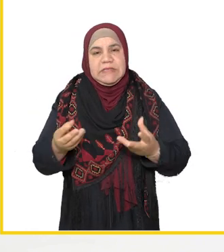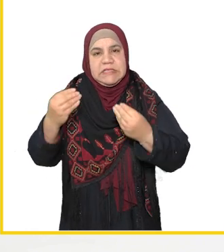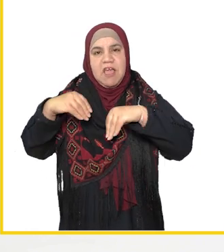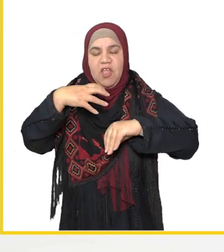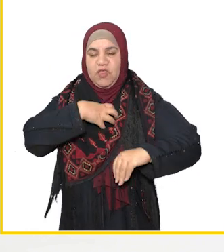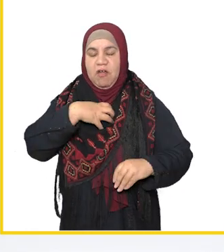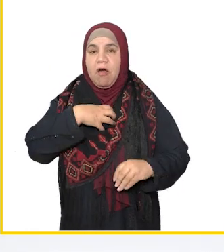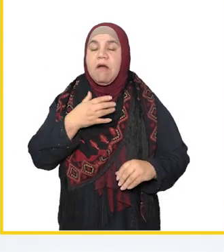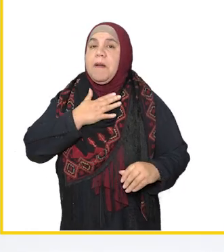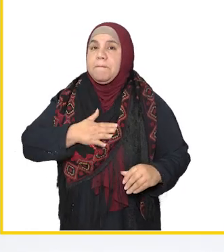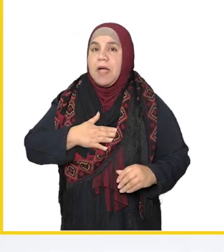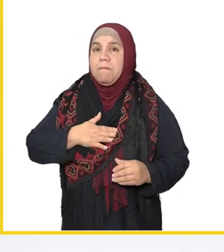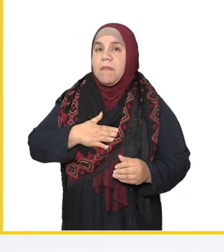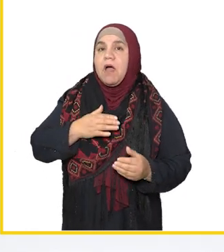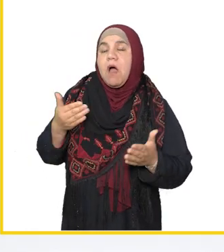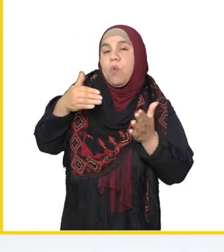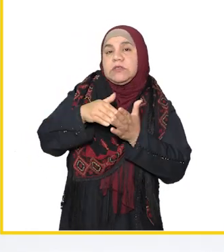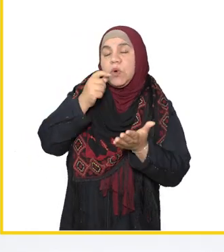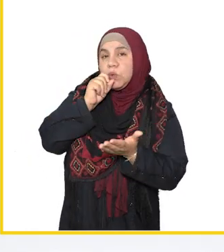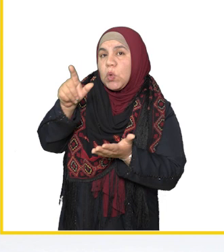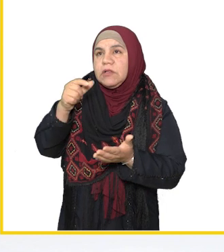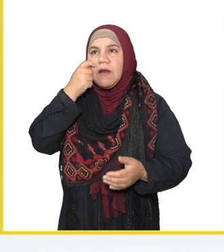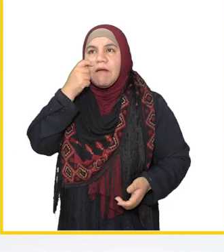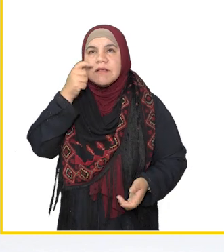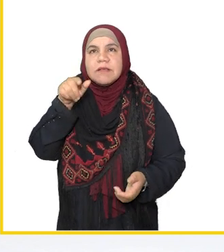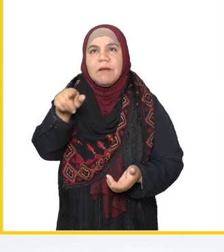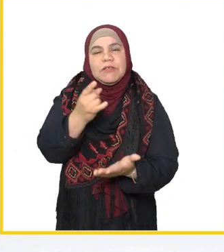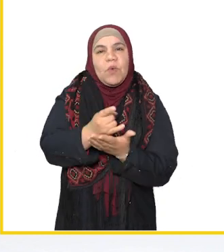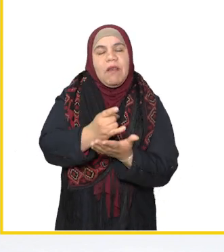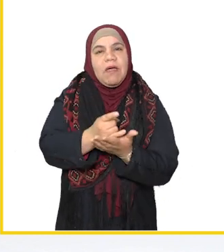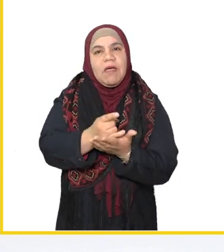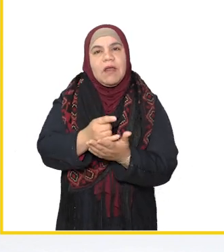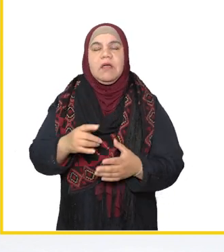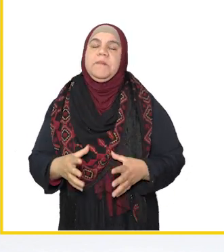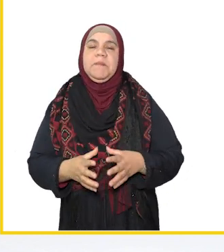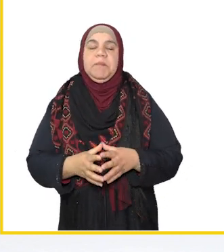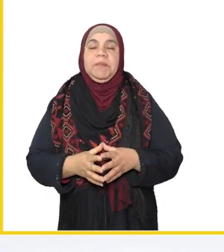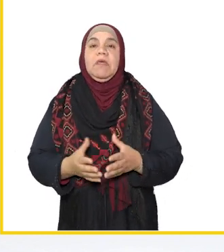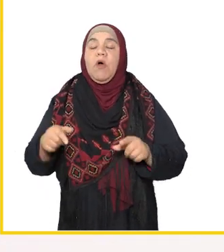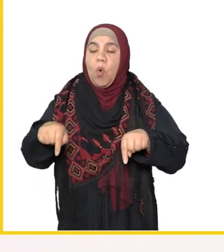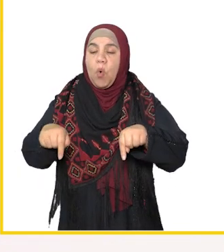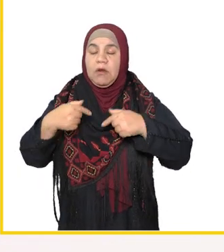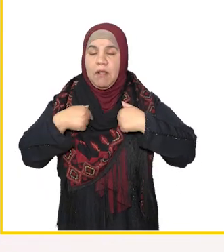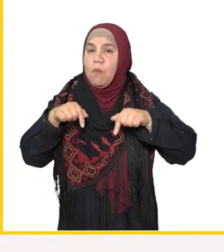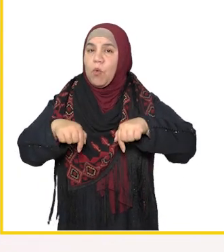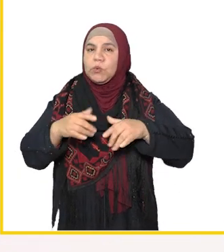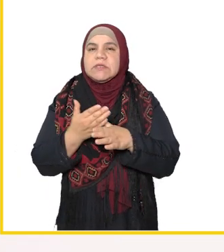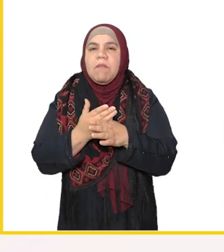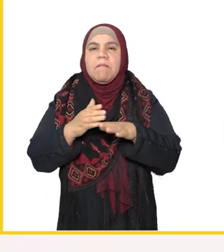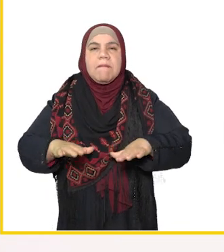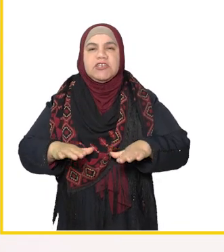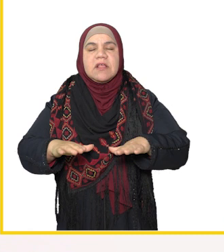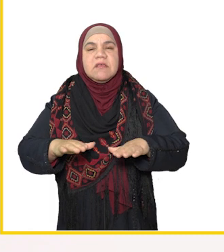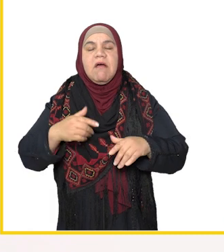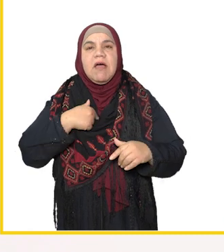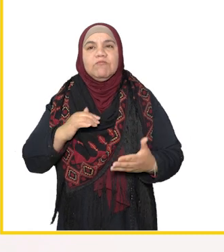وتزيد الثقه بنفسي. بحب اوصل صوتي لصناع القرار وللمؤسسات اللي بتشتغل حاليا مع الشباب والمراهقين. وجودي هون في